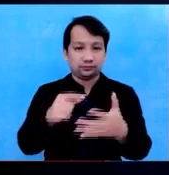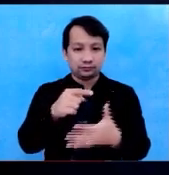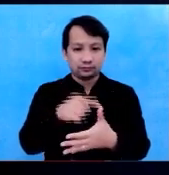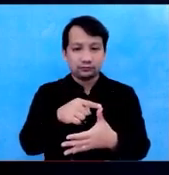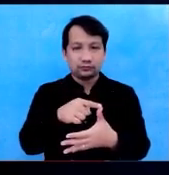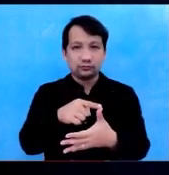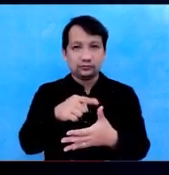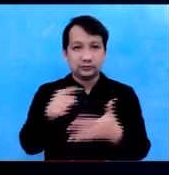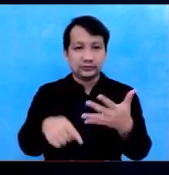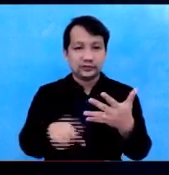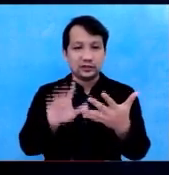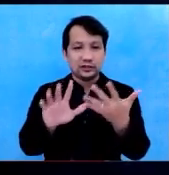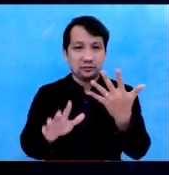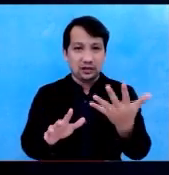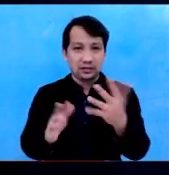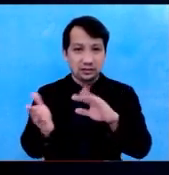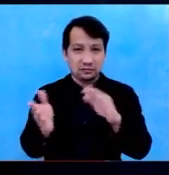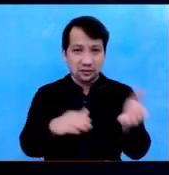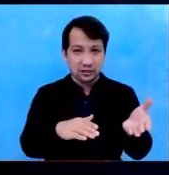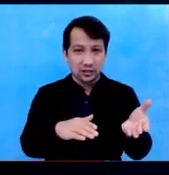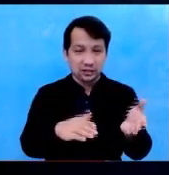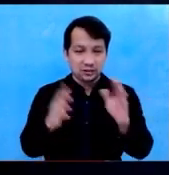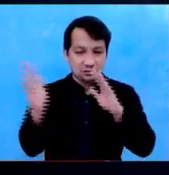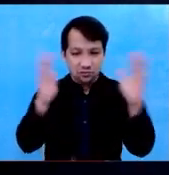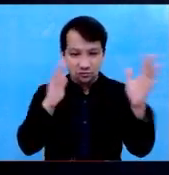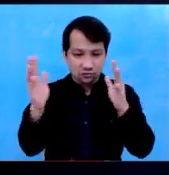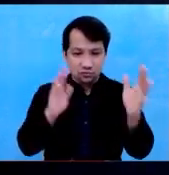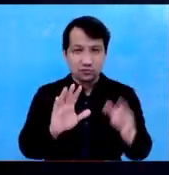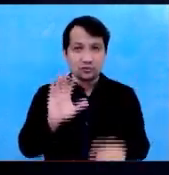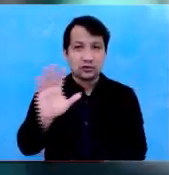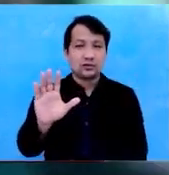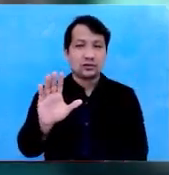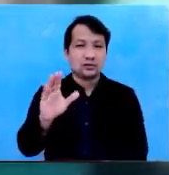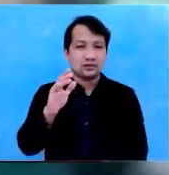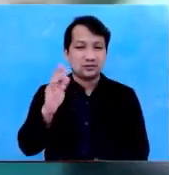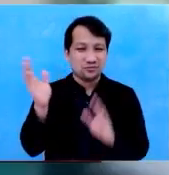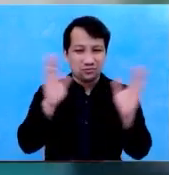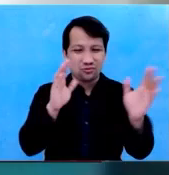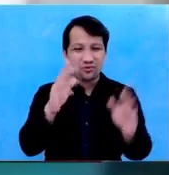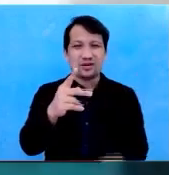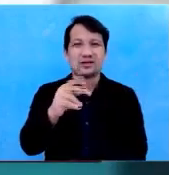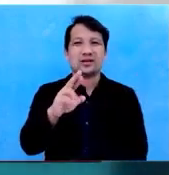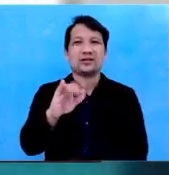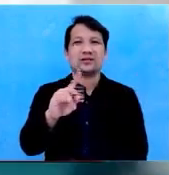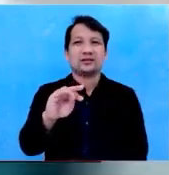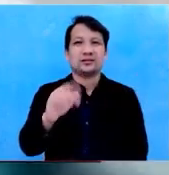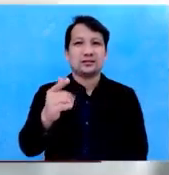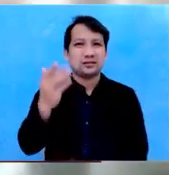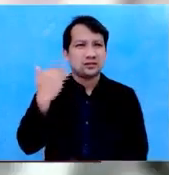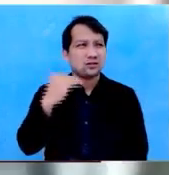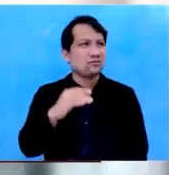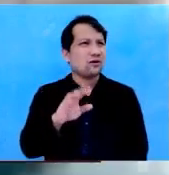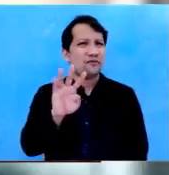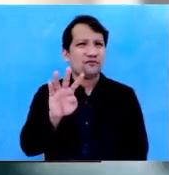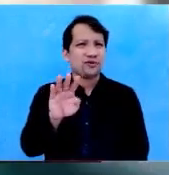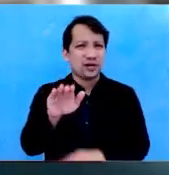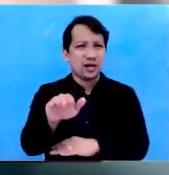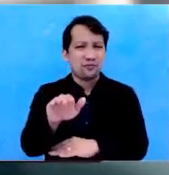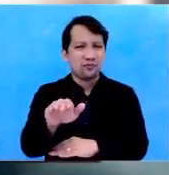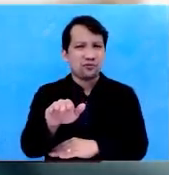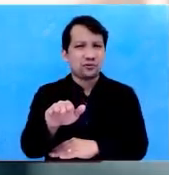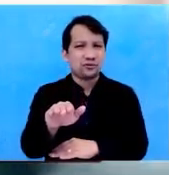sa San Miguel, Bulacan sa kasagsagan ng pananalasa ng Bagyong Karding. Kuha niya yan noong bandang alas 4 ng hapon, araw ng